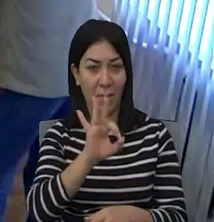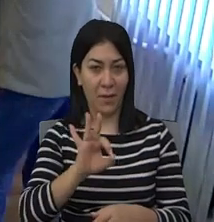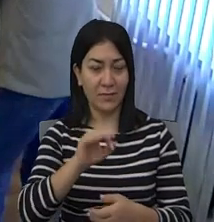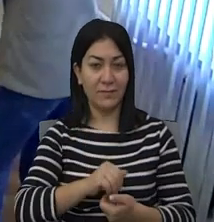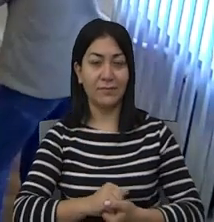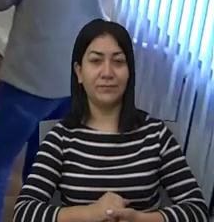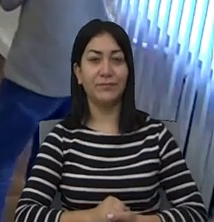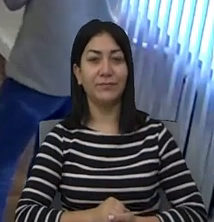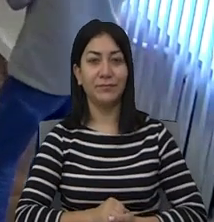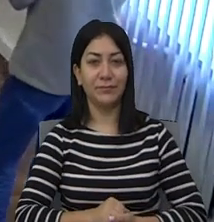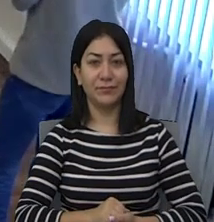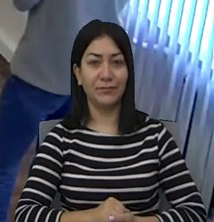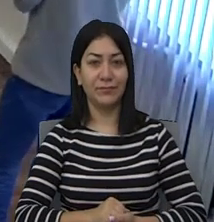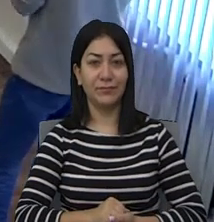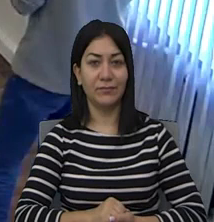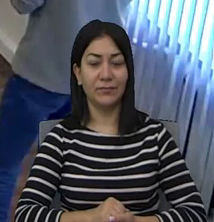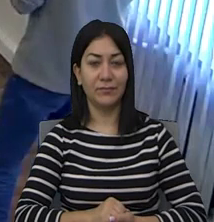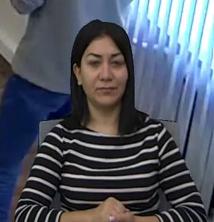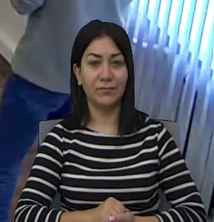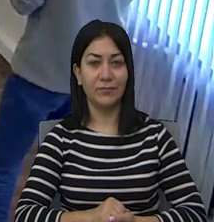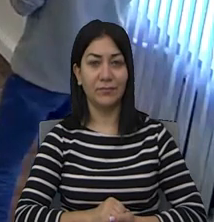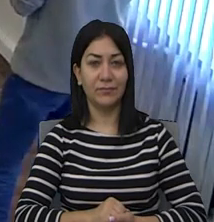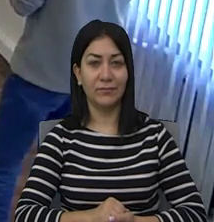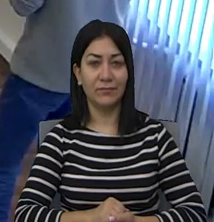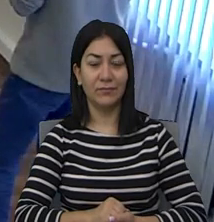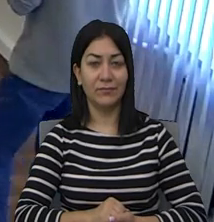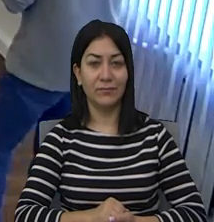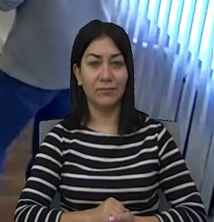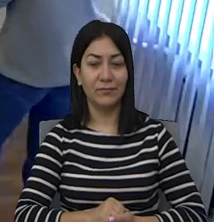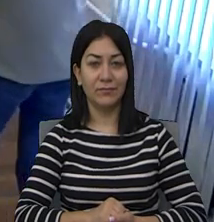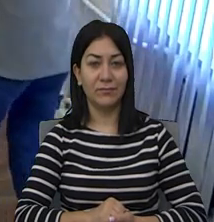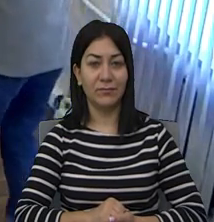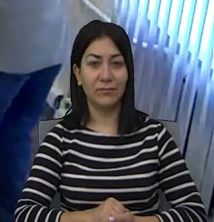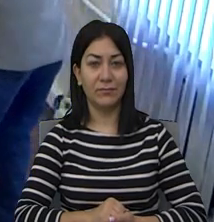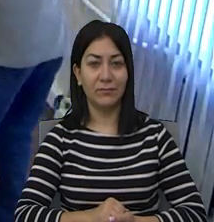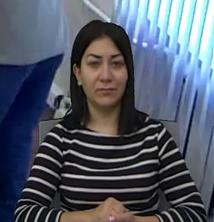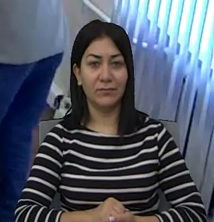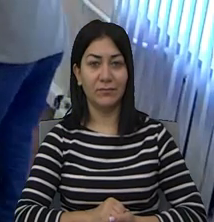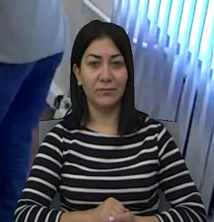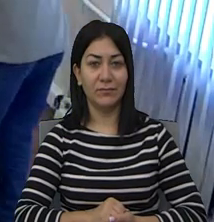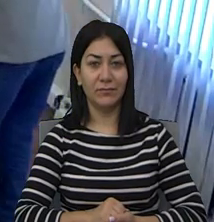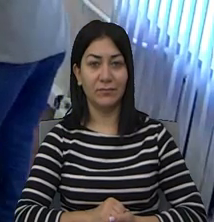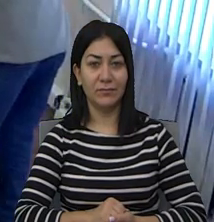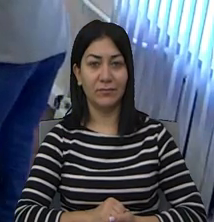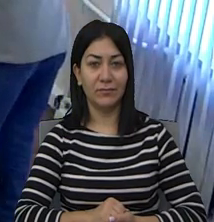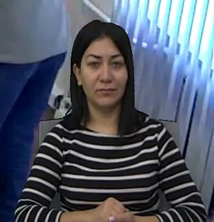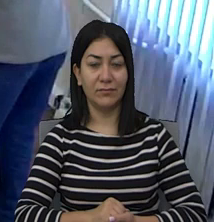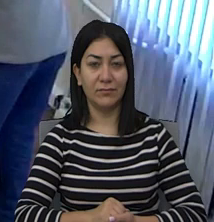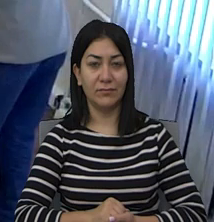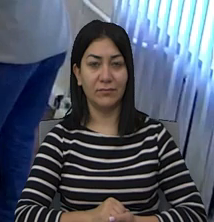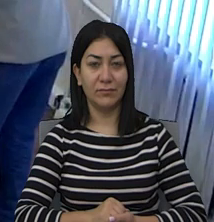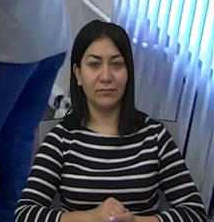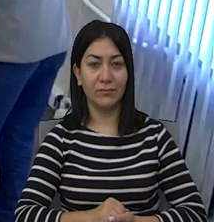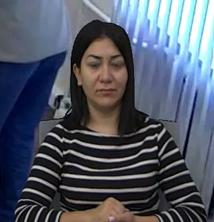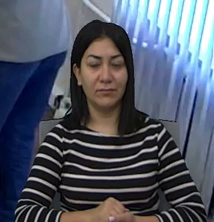շնորհակալություն եմ հայտնում պարոն նախագահին, պարոն Հովակիմյանին եւ անդամներին այս միջոցառում այսօր հյուրընկալելու